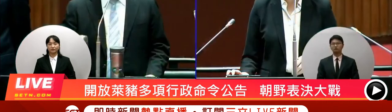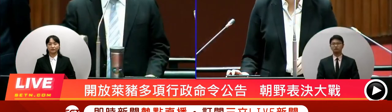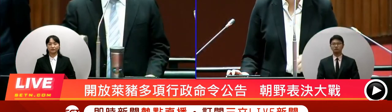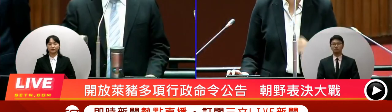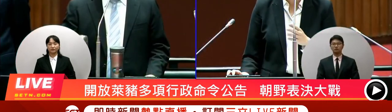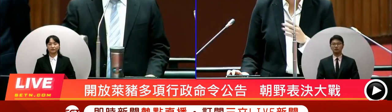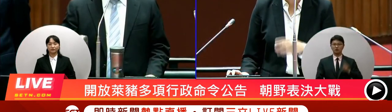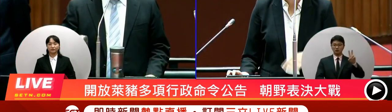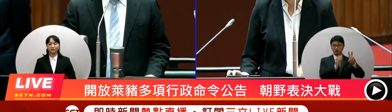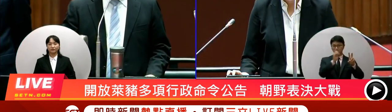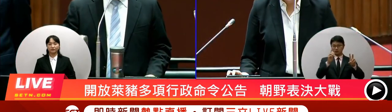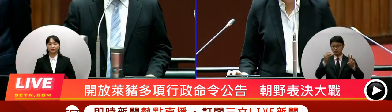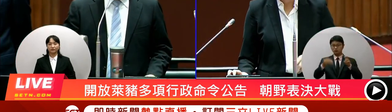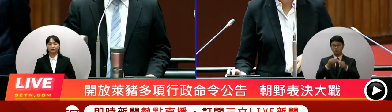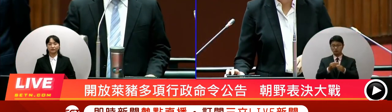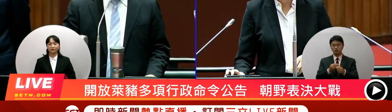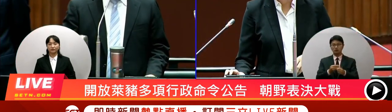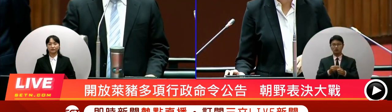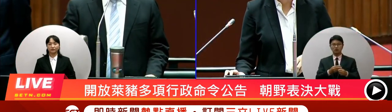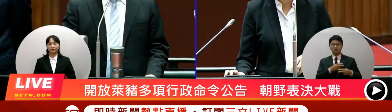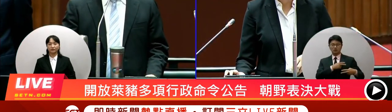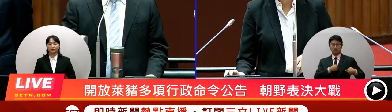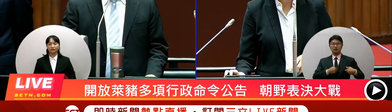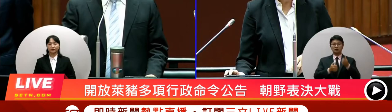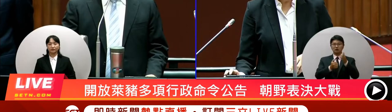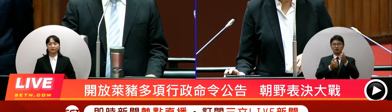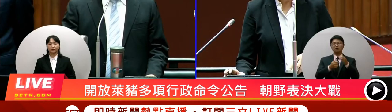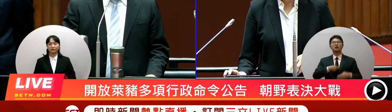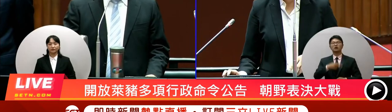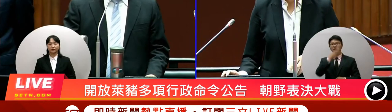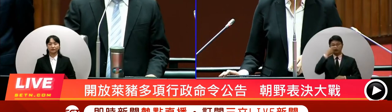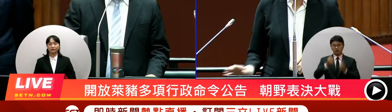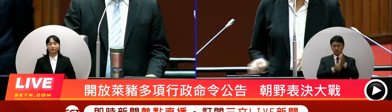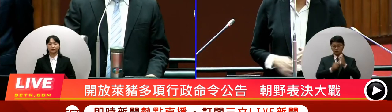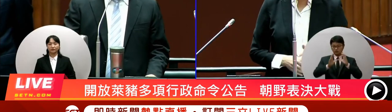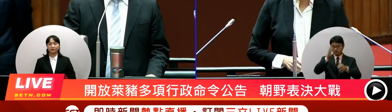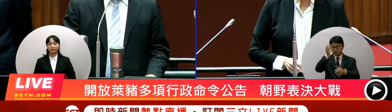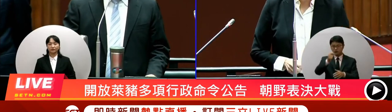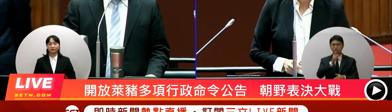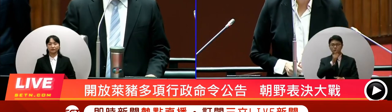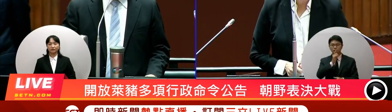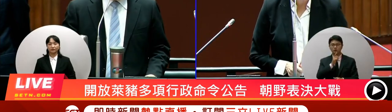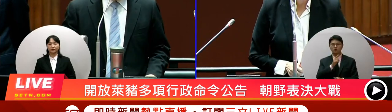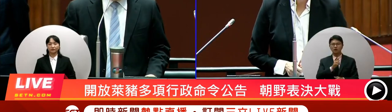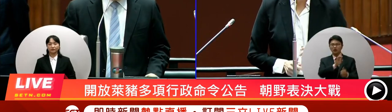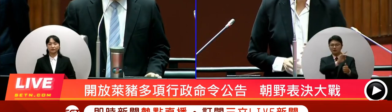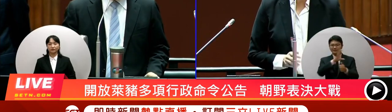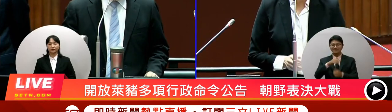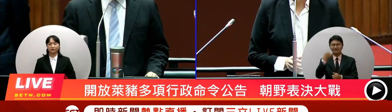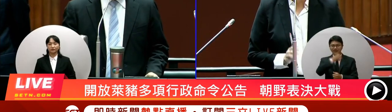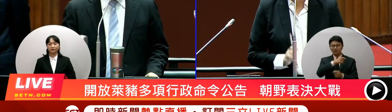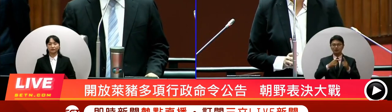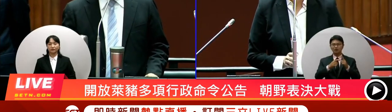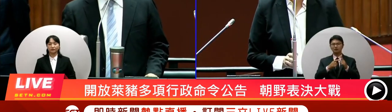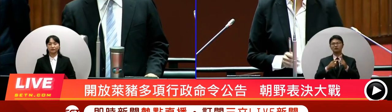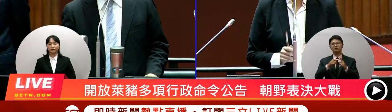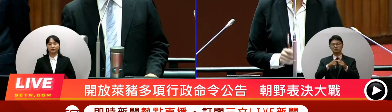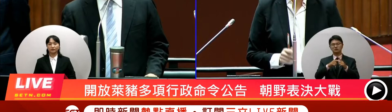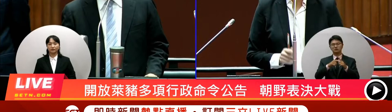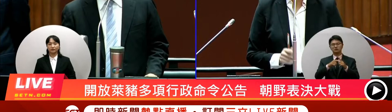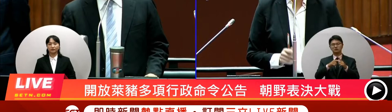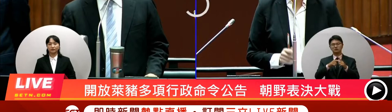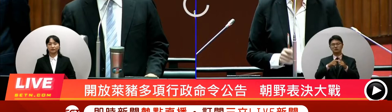在说不可以拿美国 来恐吓老百姓。那我想要让院长知道，台湾的猪肉